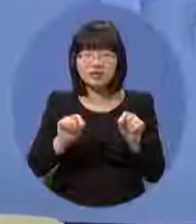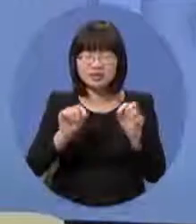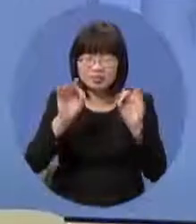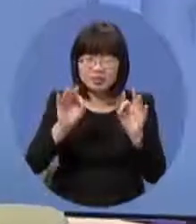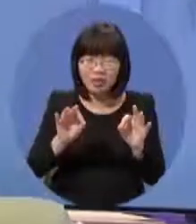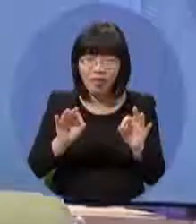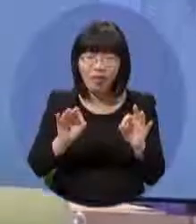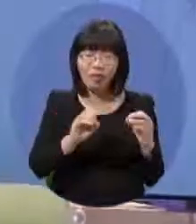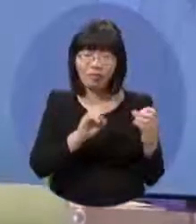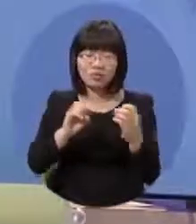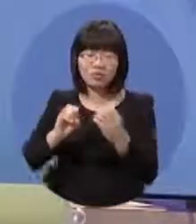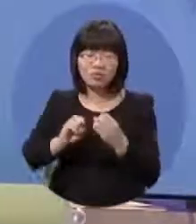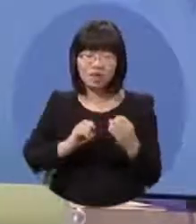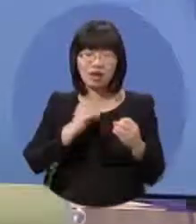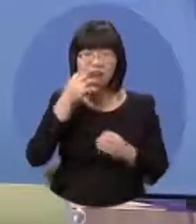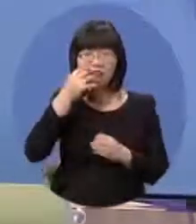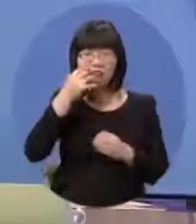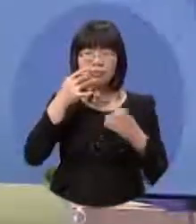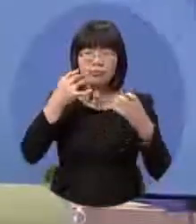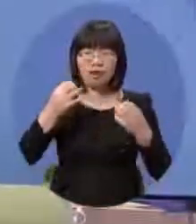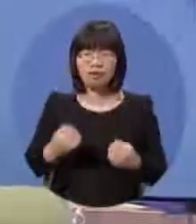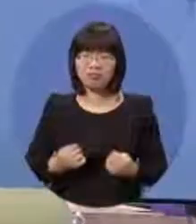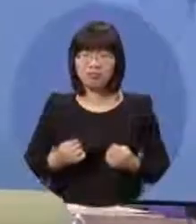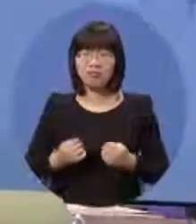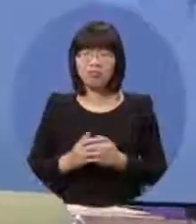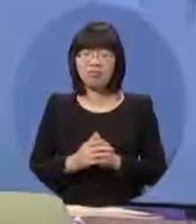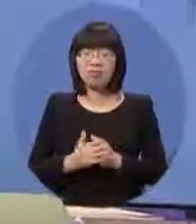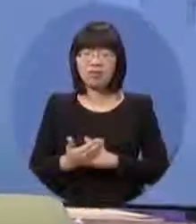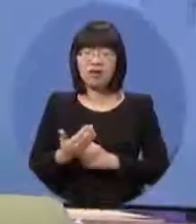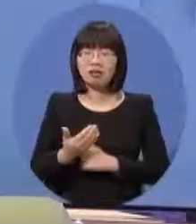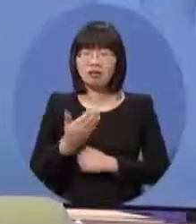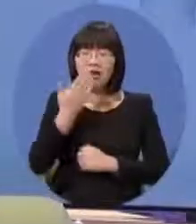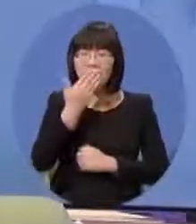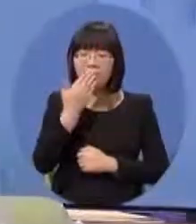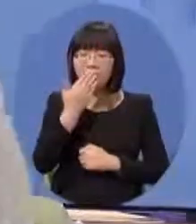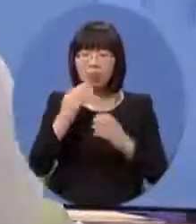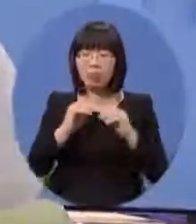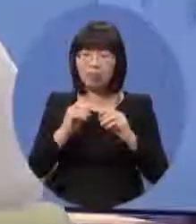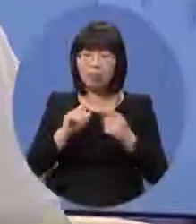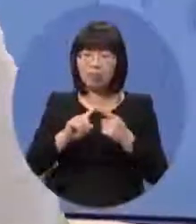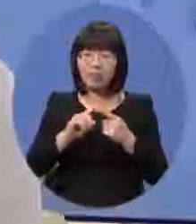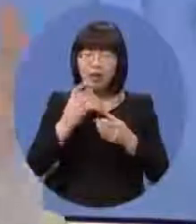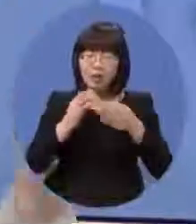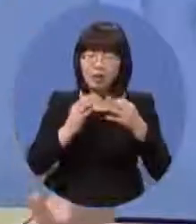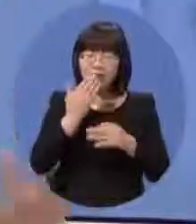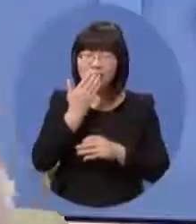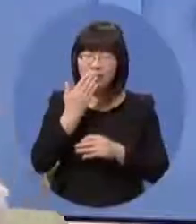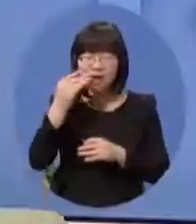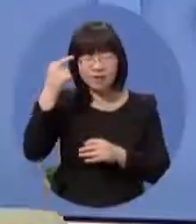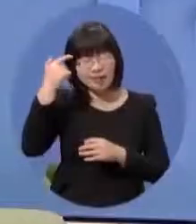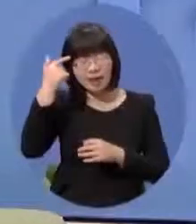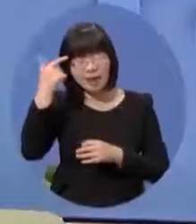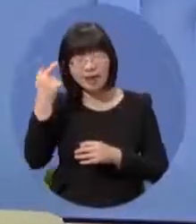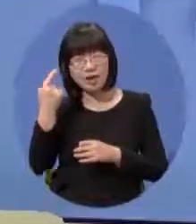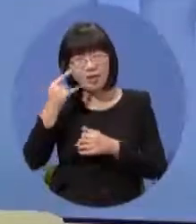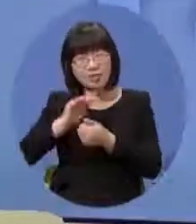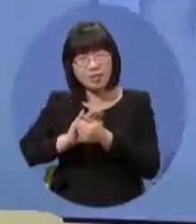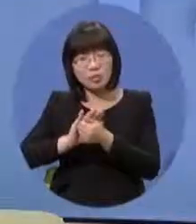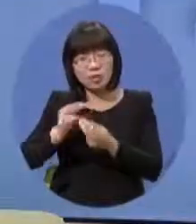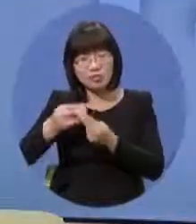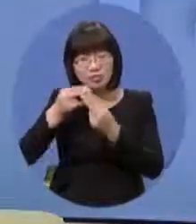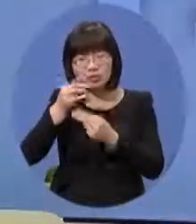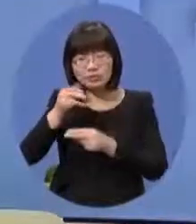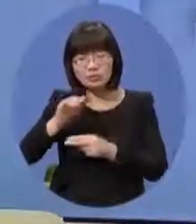너무 많아지는데 네. 그 아까 그 설탕 같은 느낌, 단 것이 뭐 포도당에서 이제 뇌에 좋아질 수도 있다 그러는데